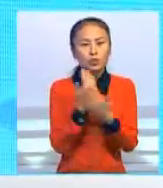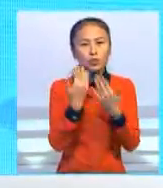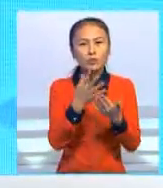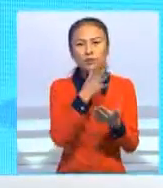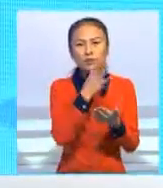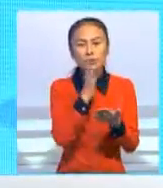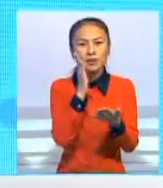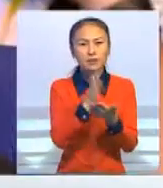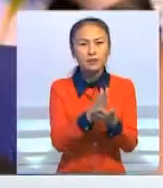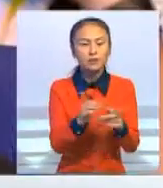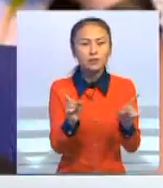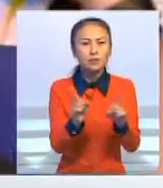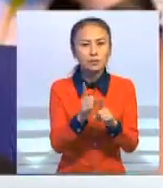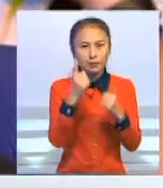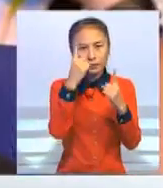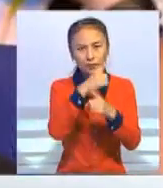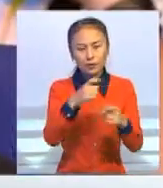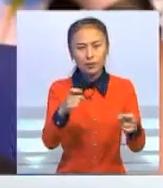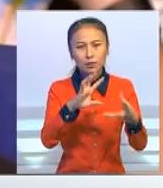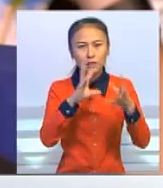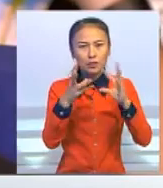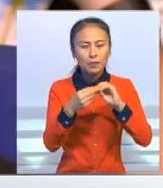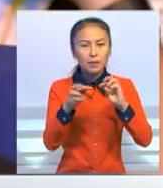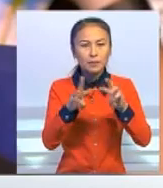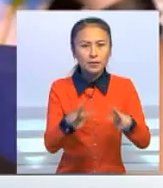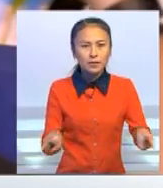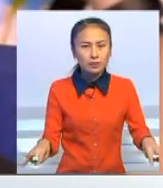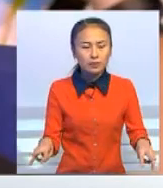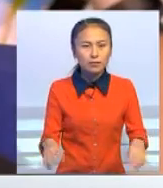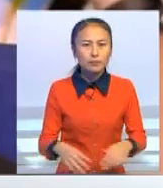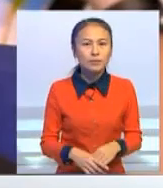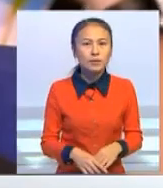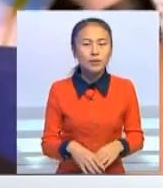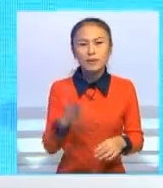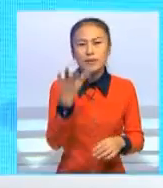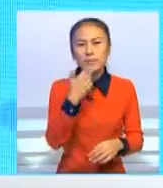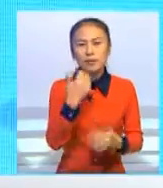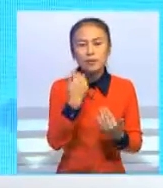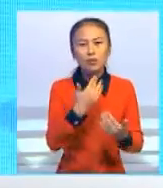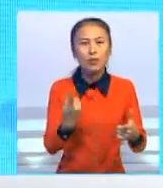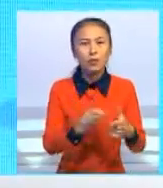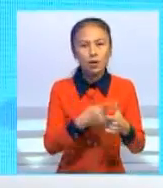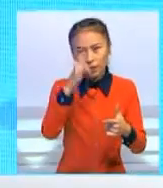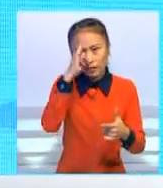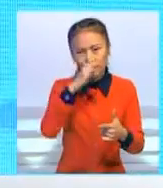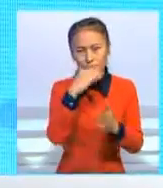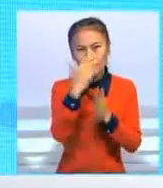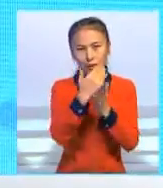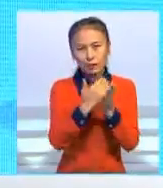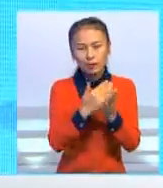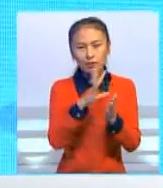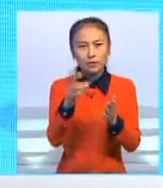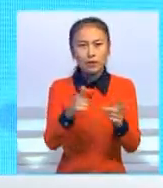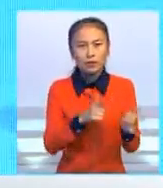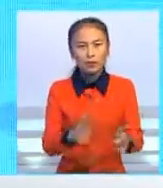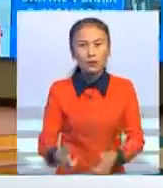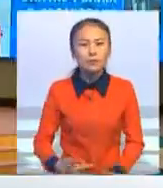бағыттың аясында ақпарат және коммуникациялар министрлігі цифрлық Қазақстан мемлекеттік бағдарламасын әзірлеуде.